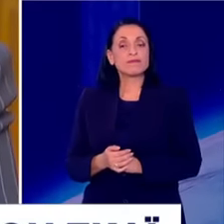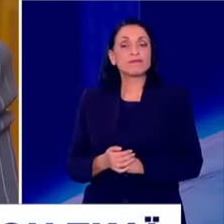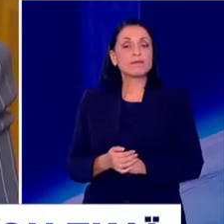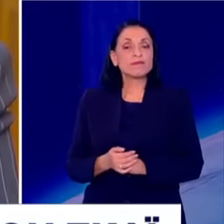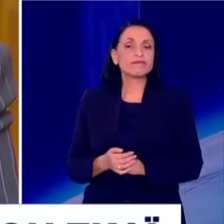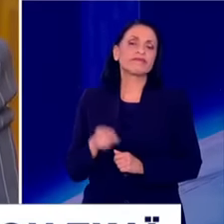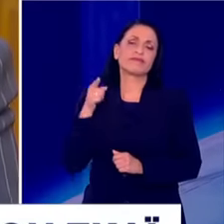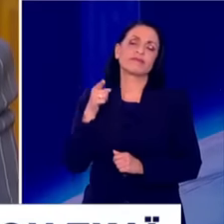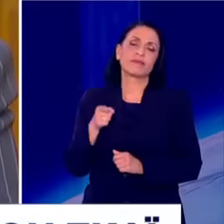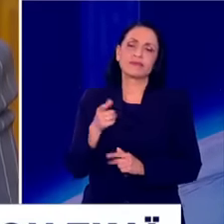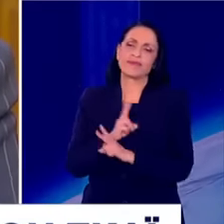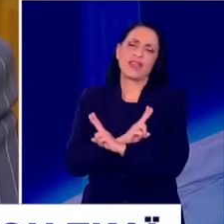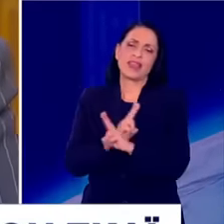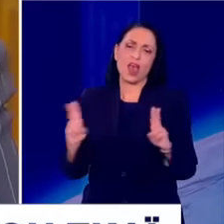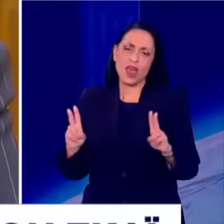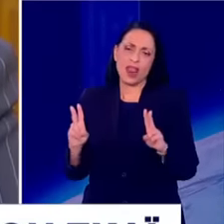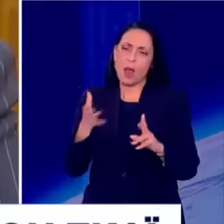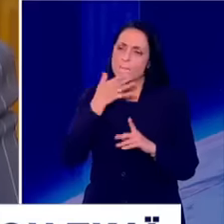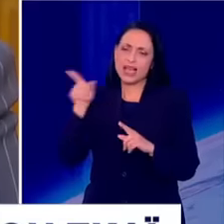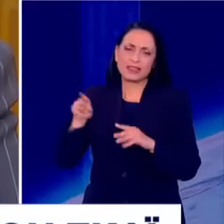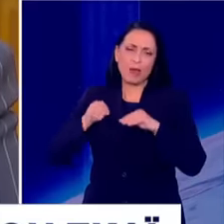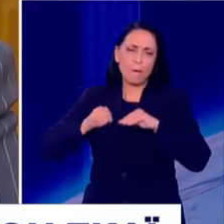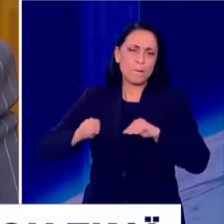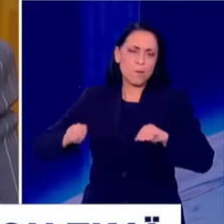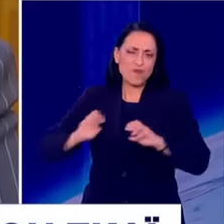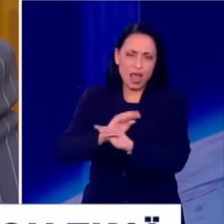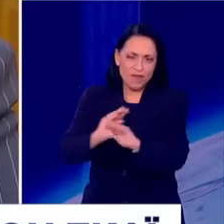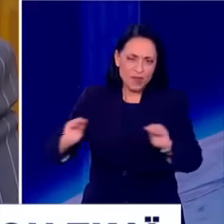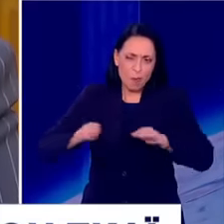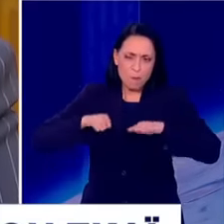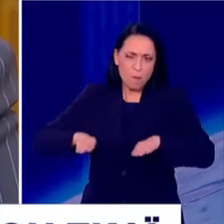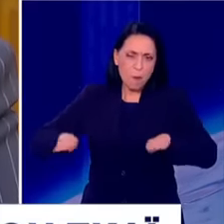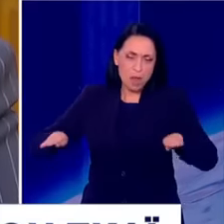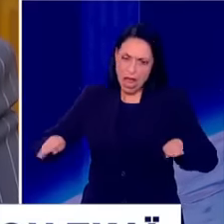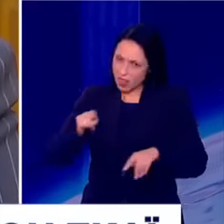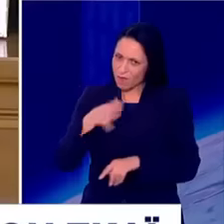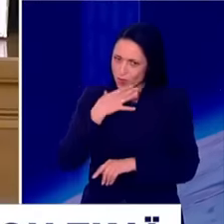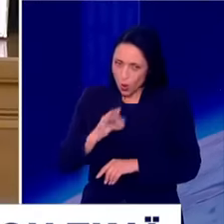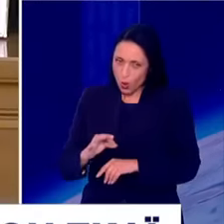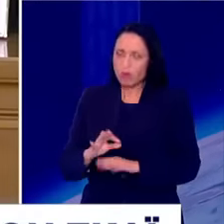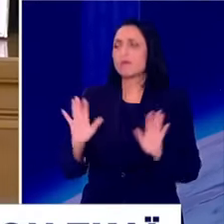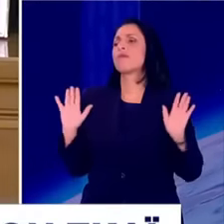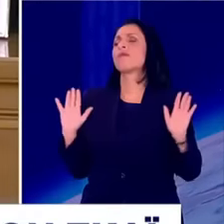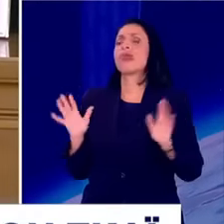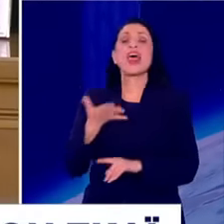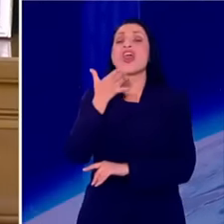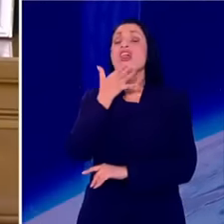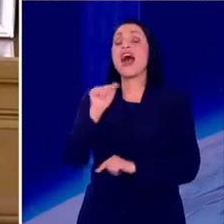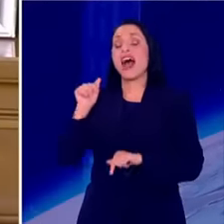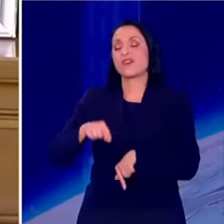είναι προϊόν ξεκάθαρα μιας προπαγάνδας και τίποτα άλλο? Δεν υπάρχει τέλειο κράτος